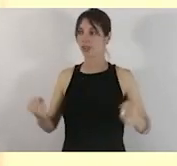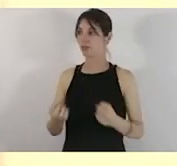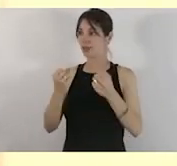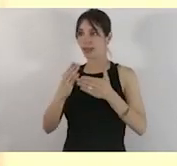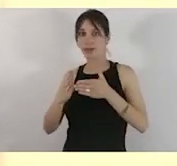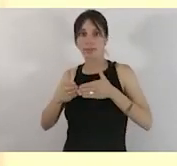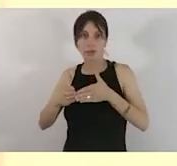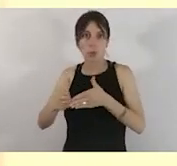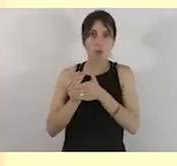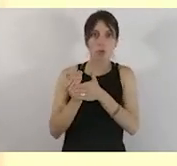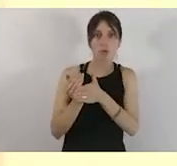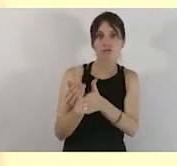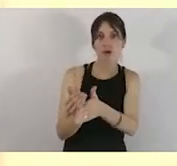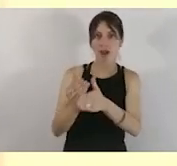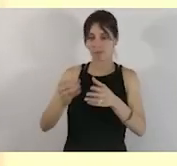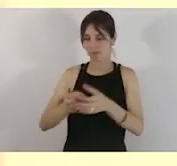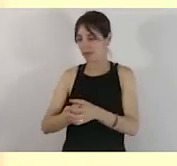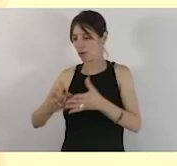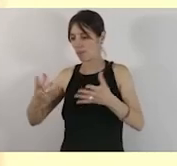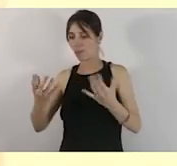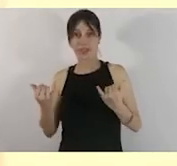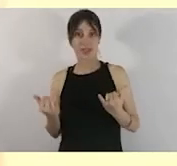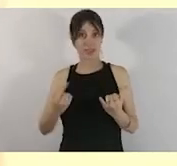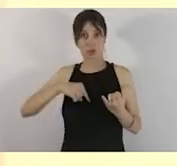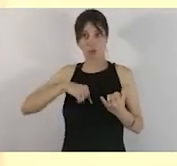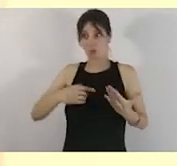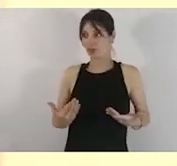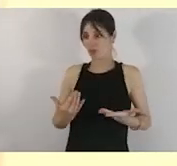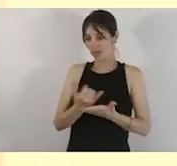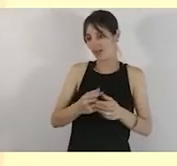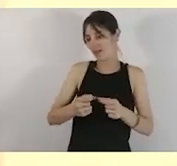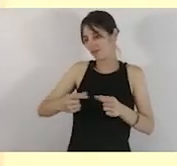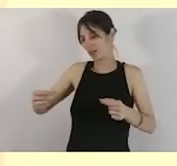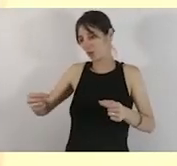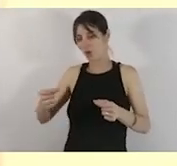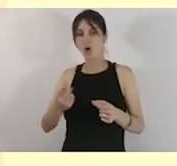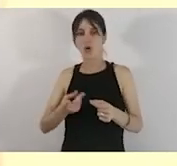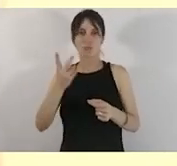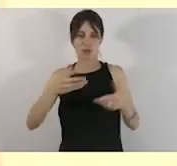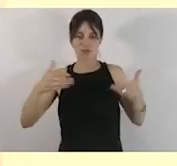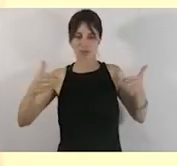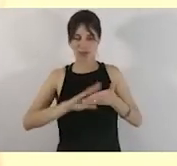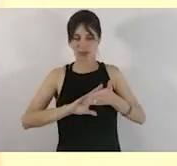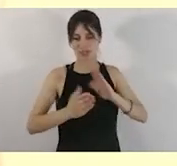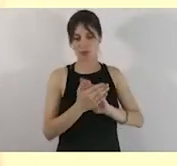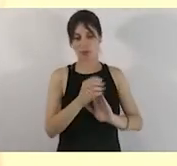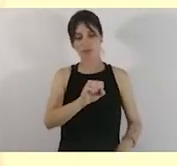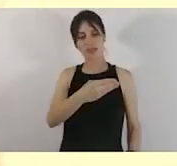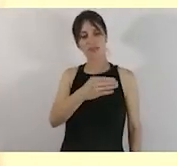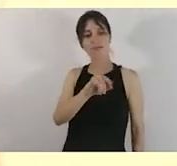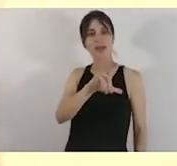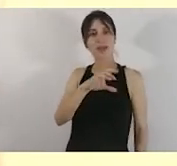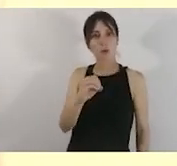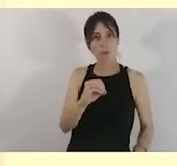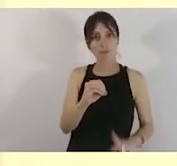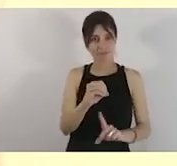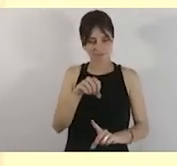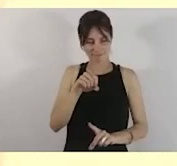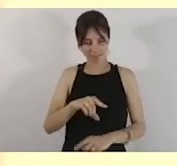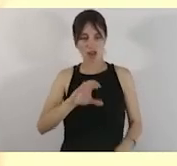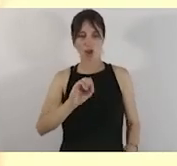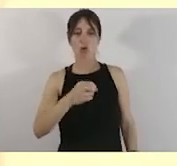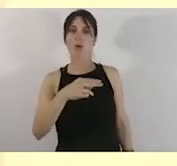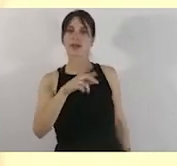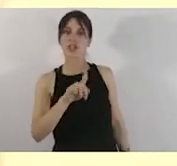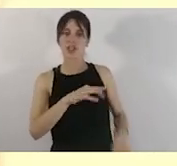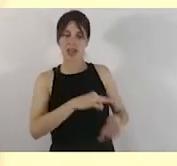nautiques. Puisque nous sommes au Frioul, je citerai plus particulièrement Smilo, l'ONG qui nous accompagne